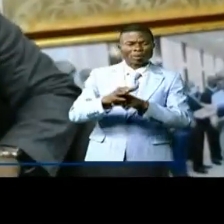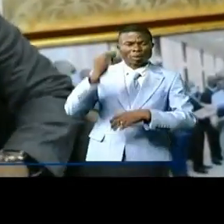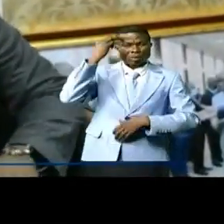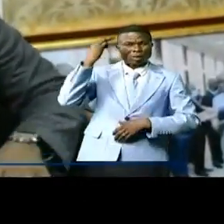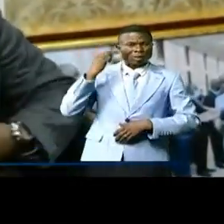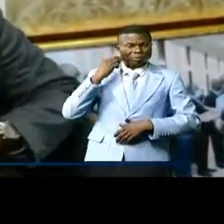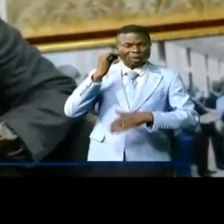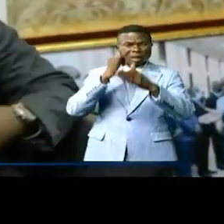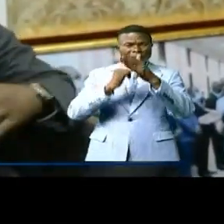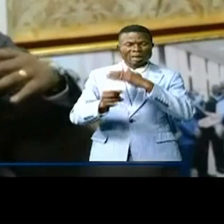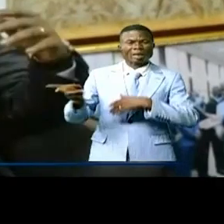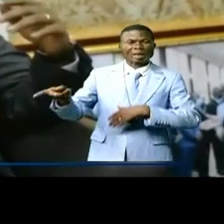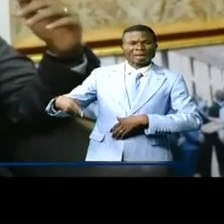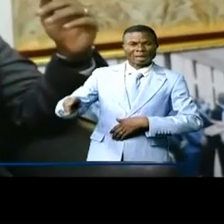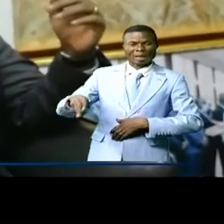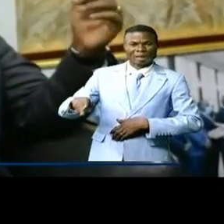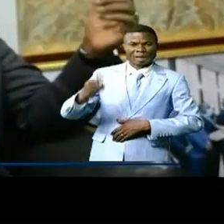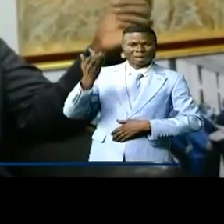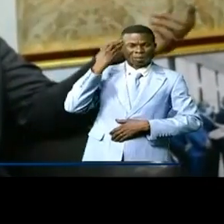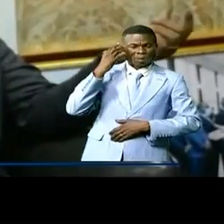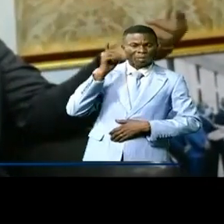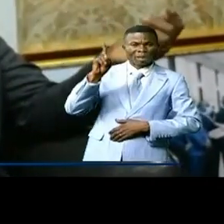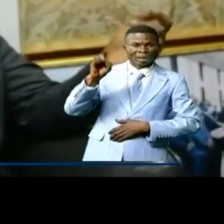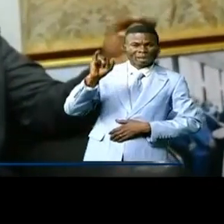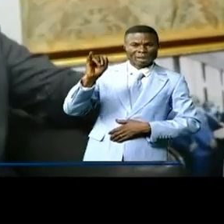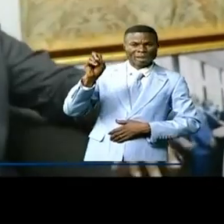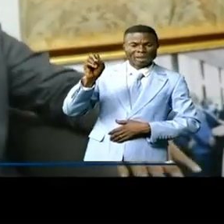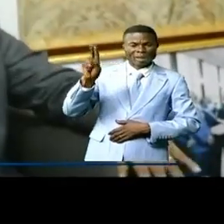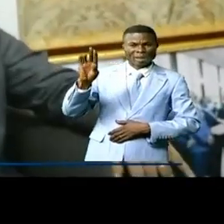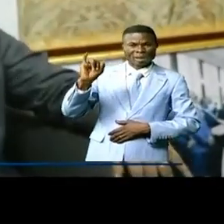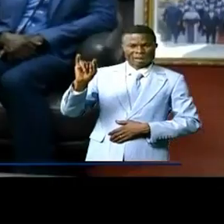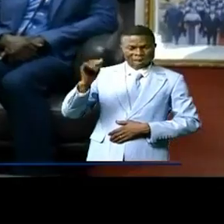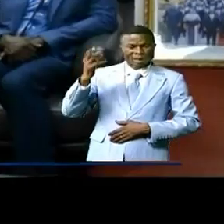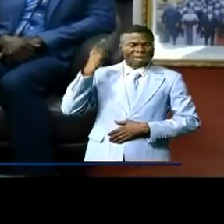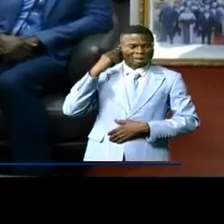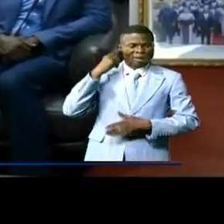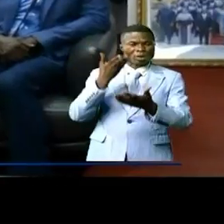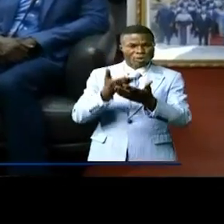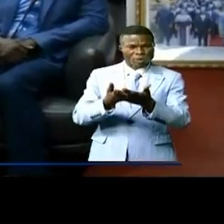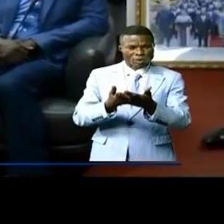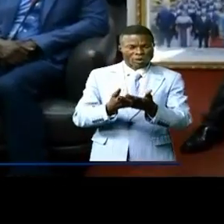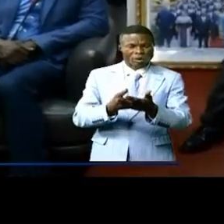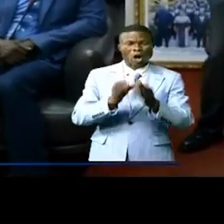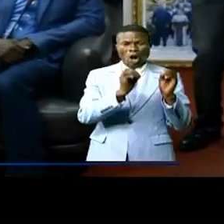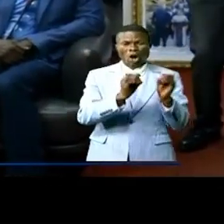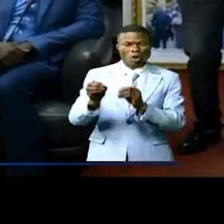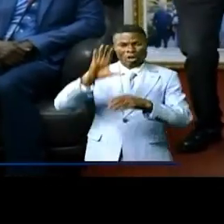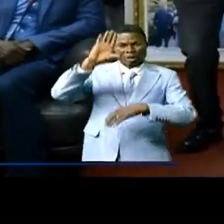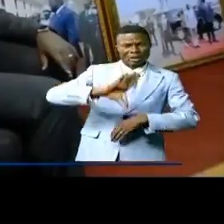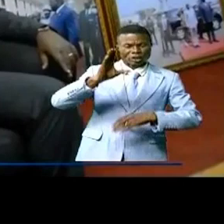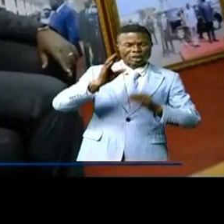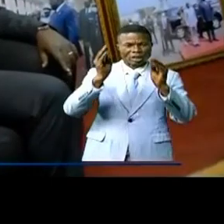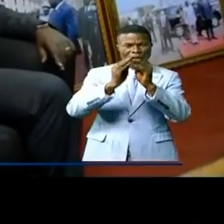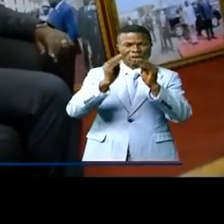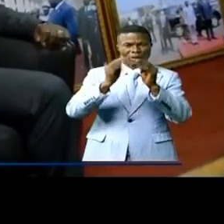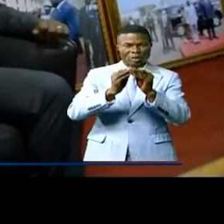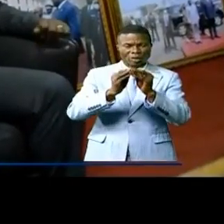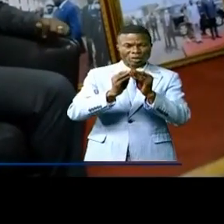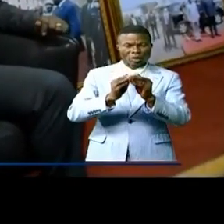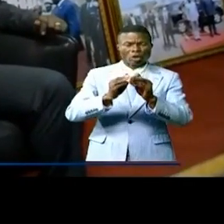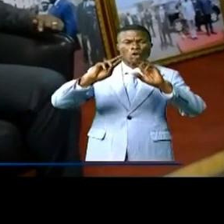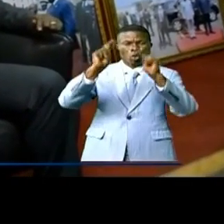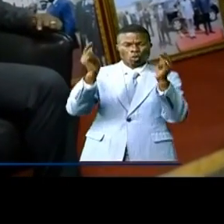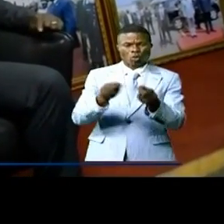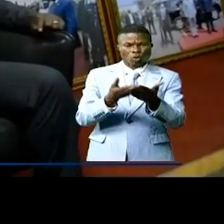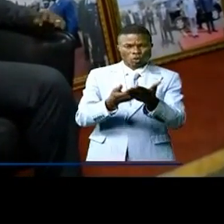l'intégration régionale idiome agenda mon conjoint était formée par la même occasion dès la tenue du cinquième sommet de ladite commission